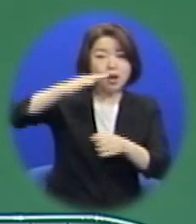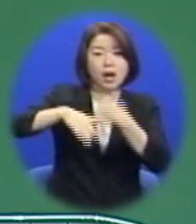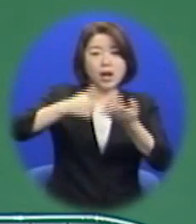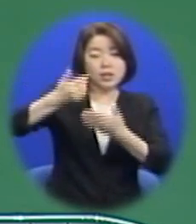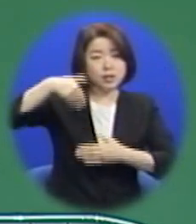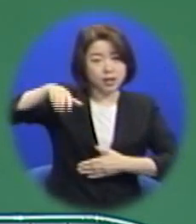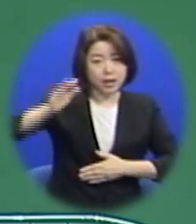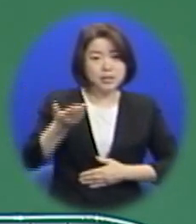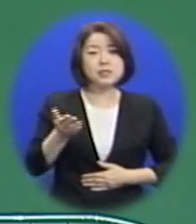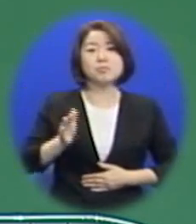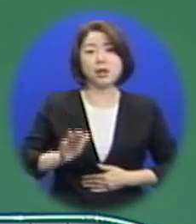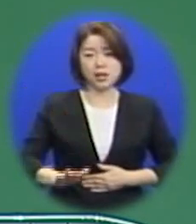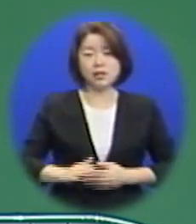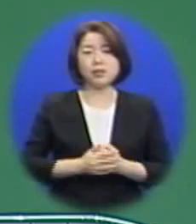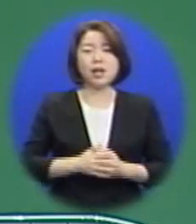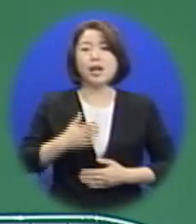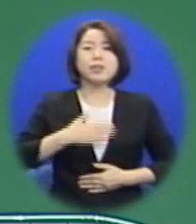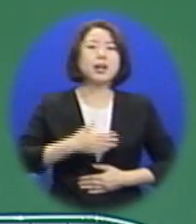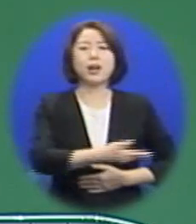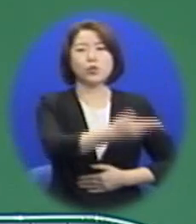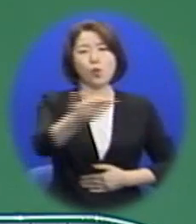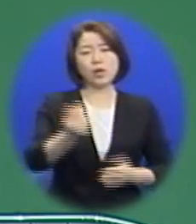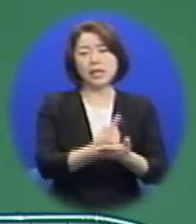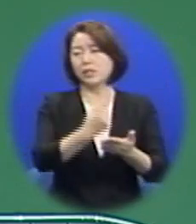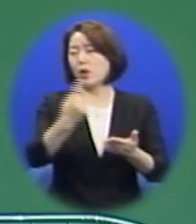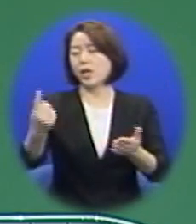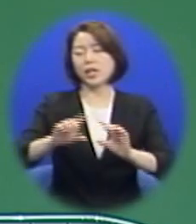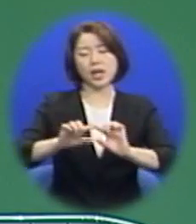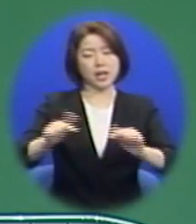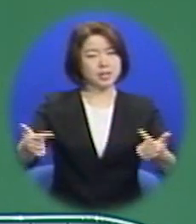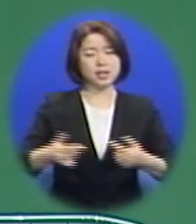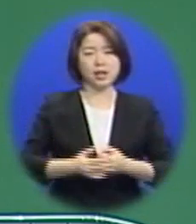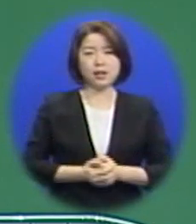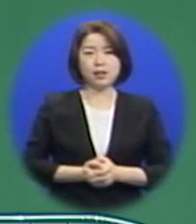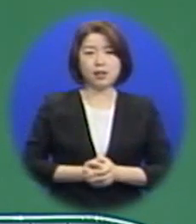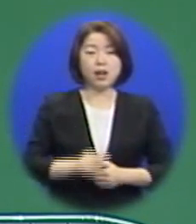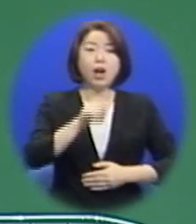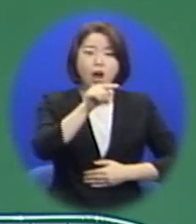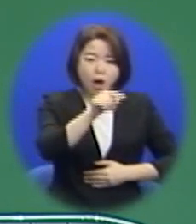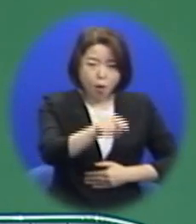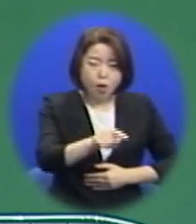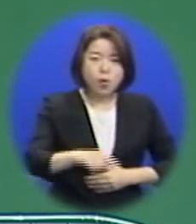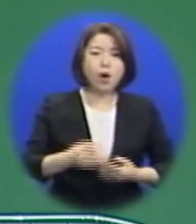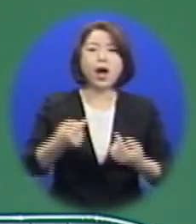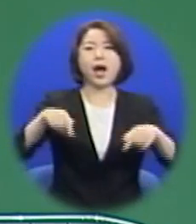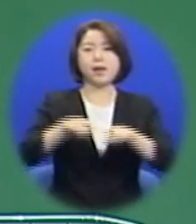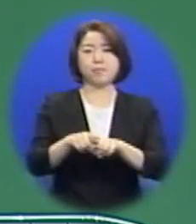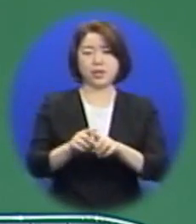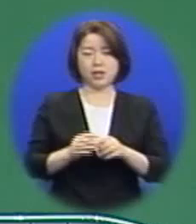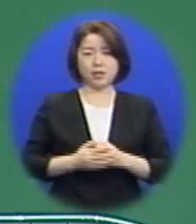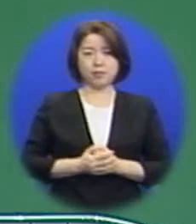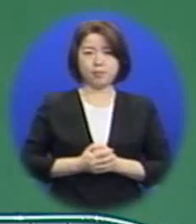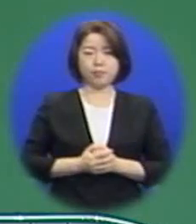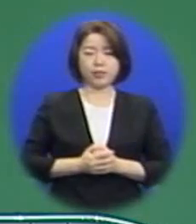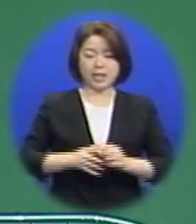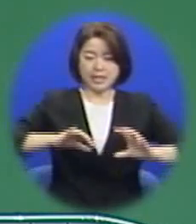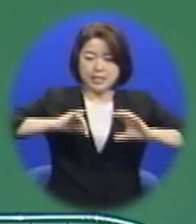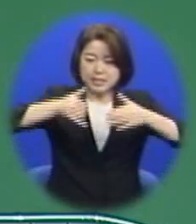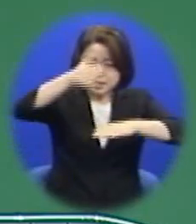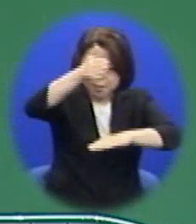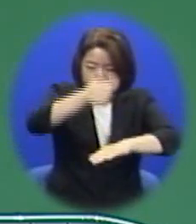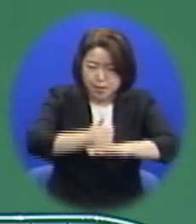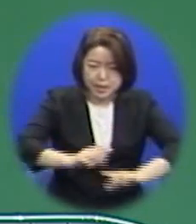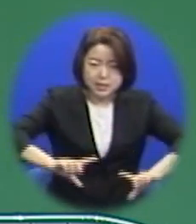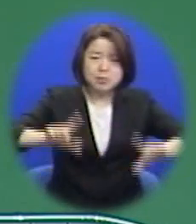돌아가겠지만 내가 너희를 떠난 게 아니라 너희와 함께한다. 세상 끝날까지